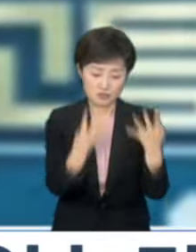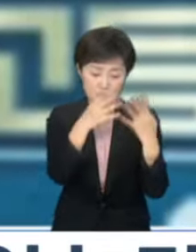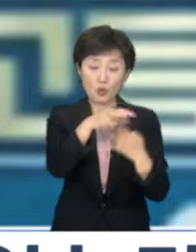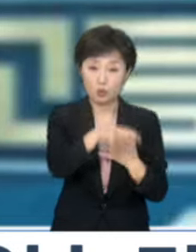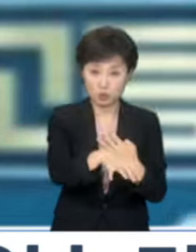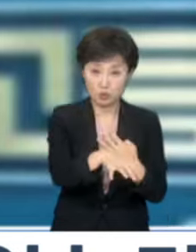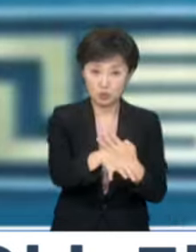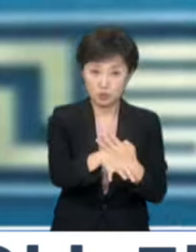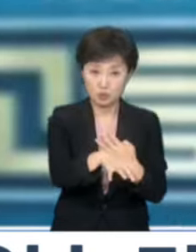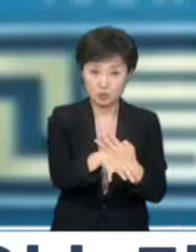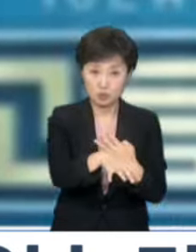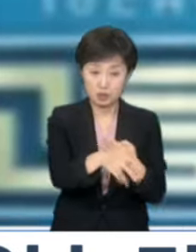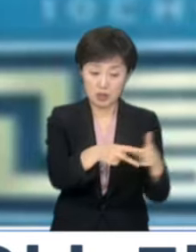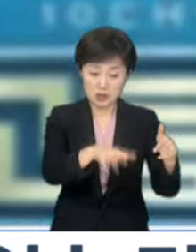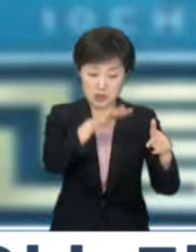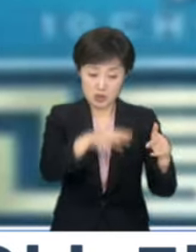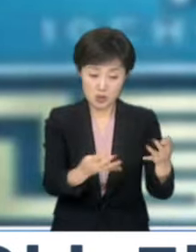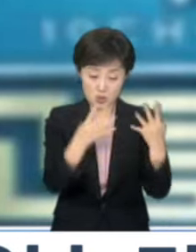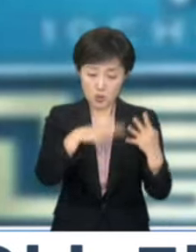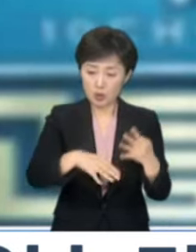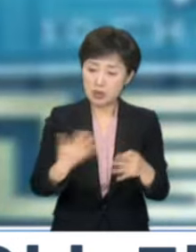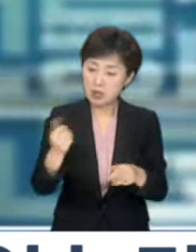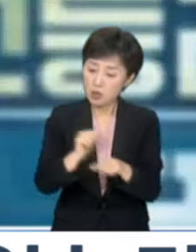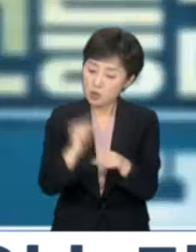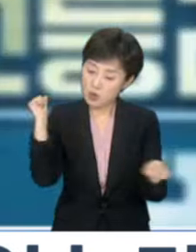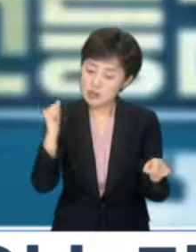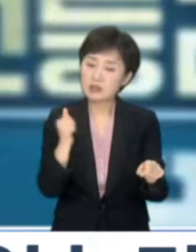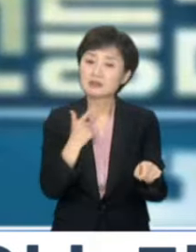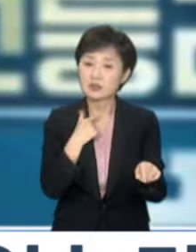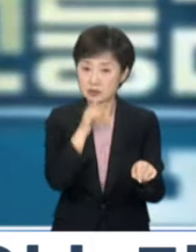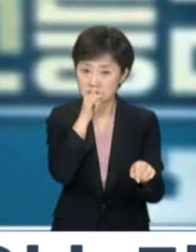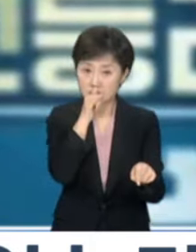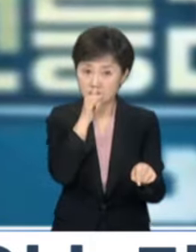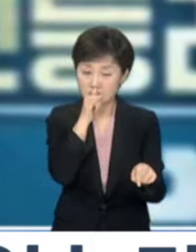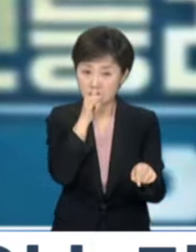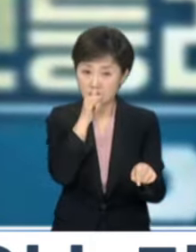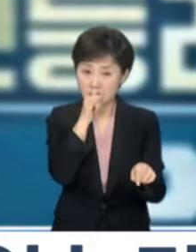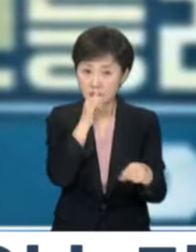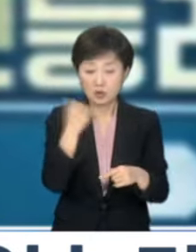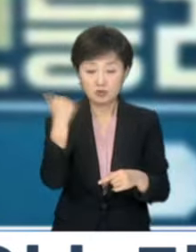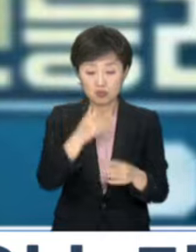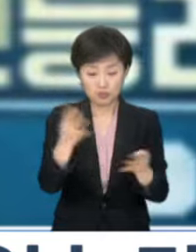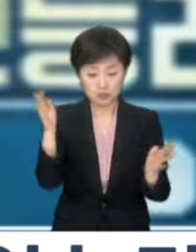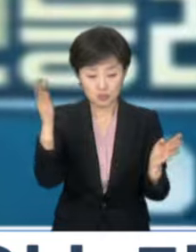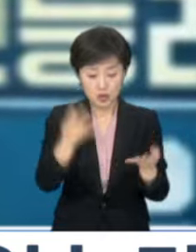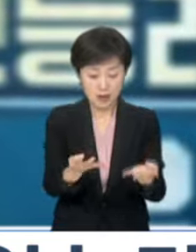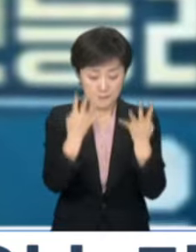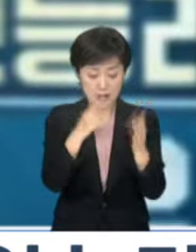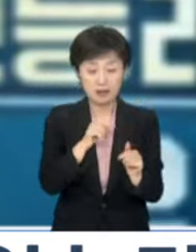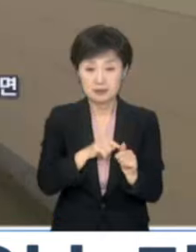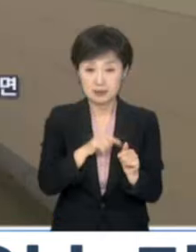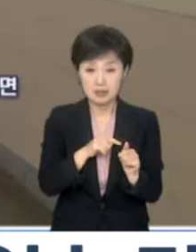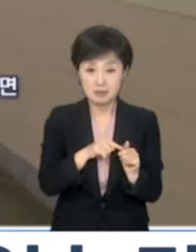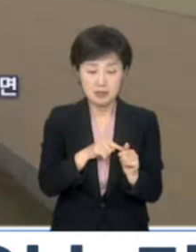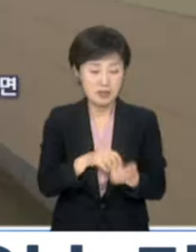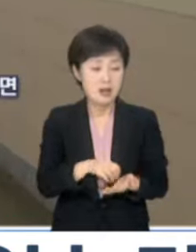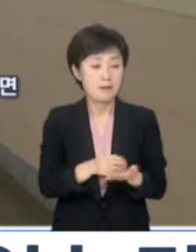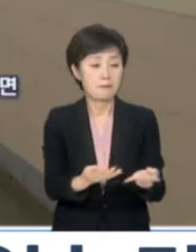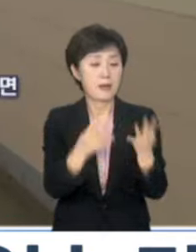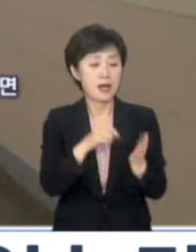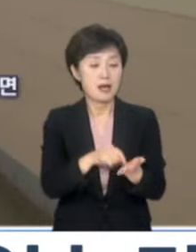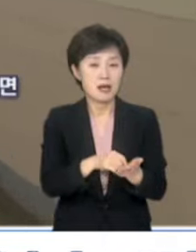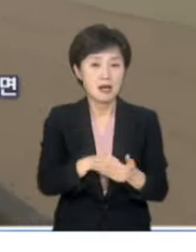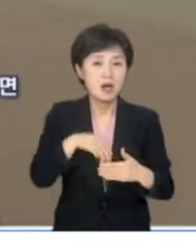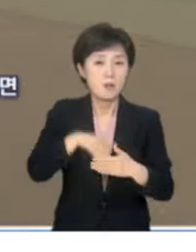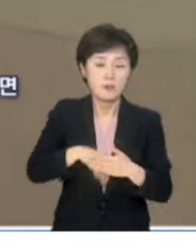되는데 인천구치소에 불과 5년 전에도 비슷한 사건이 있었습니다. 해당 어떤 수용자가 이제 처음에 이제 입감을 하면서 신체